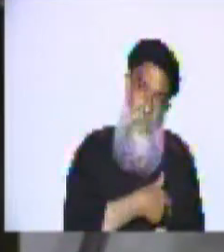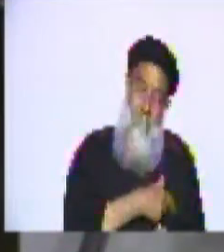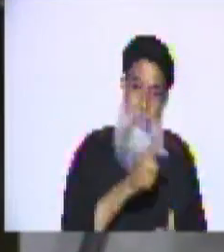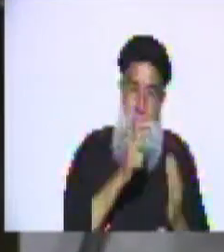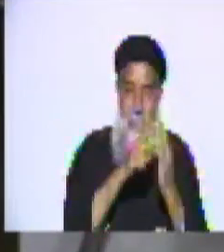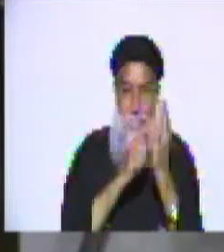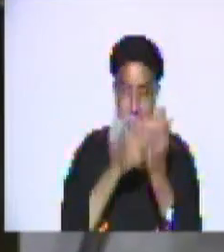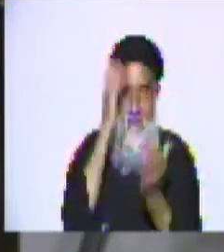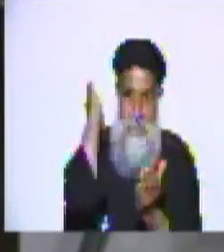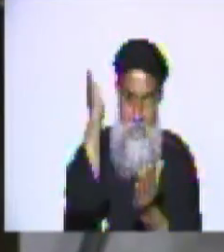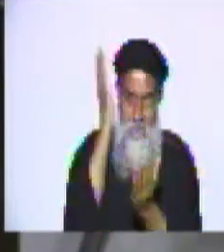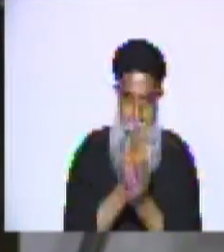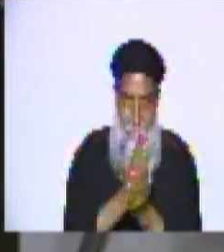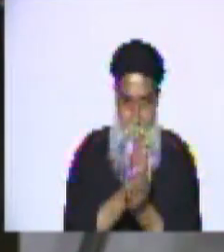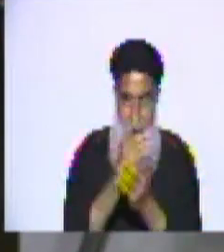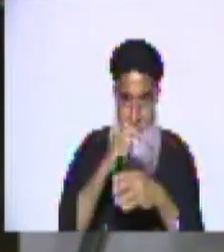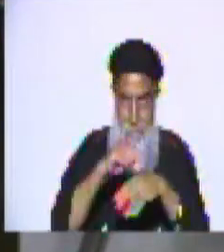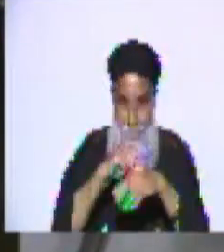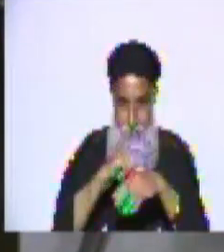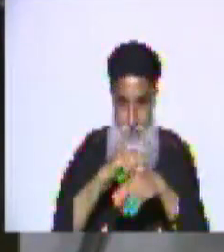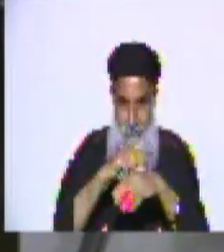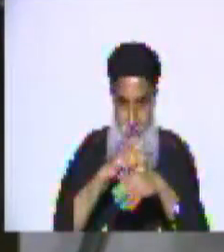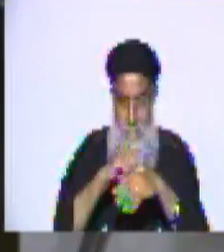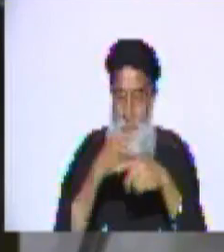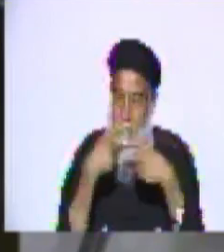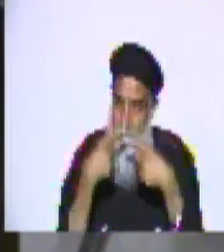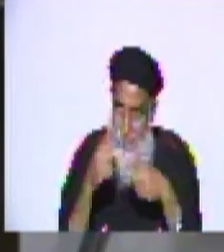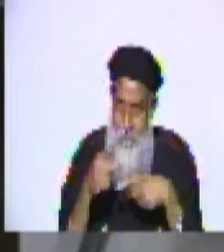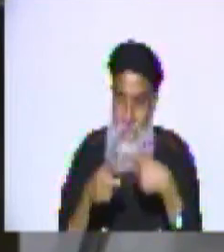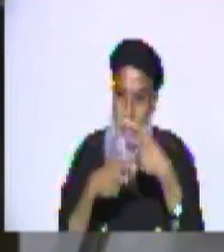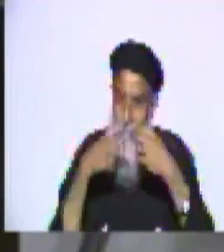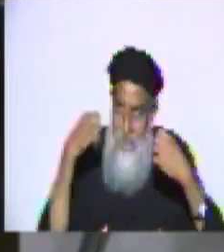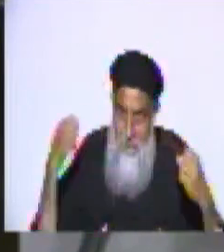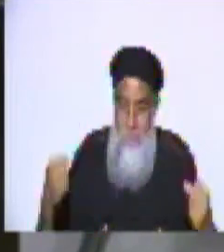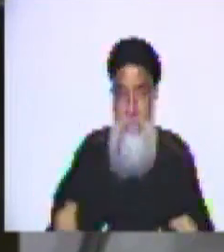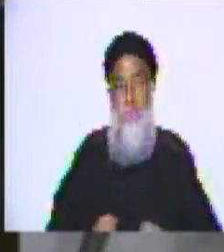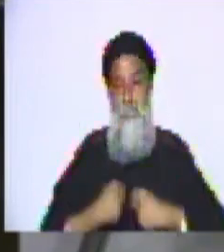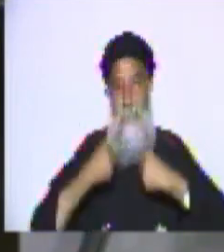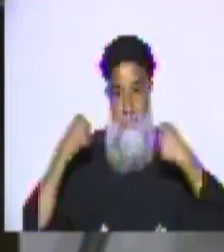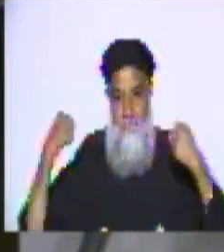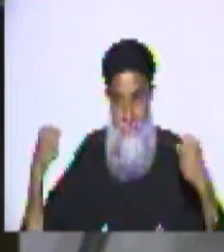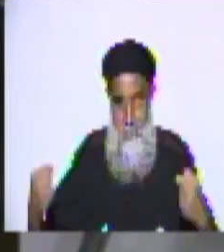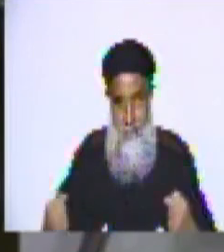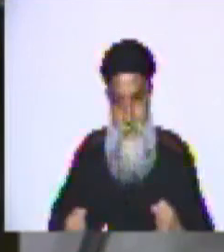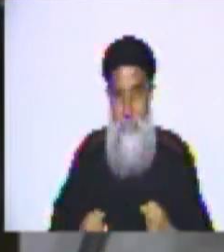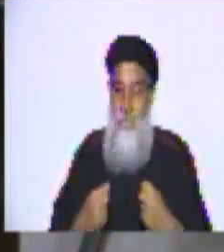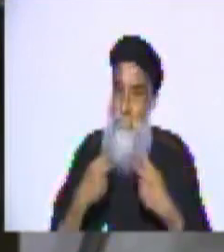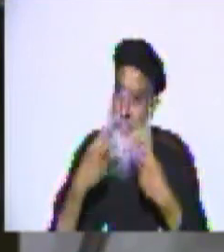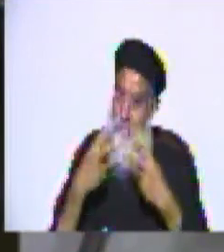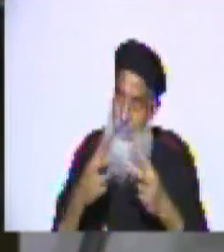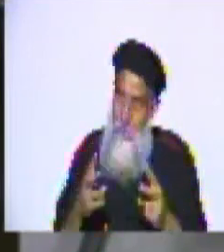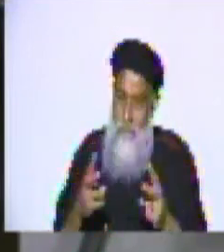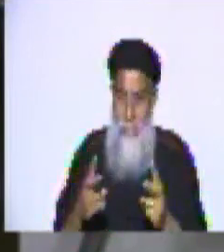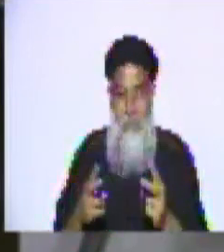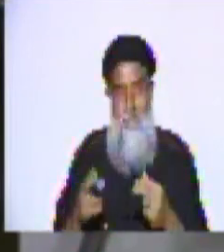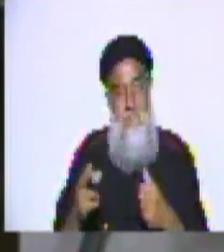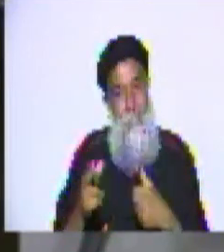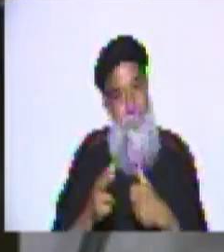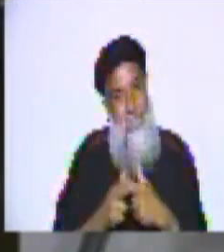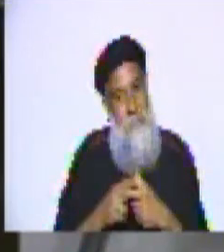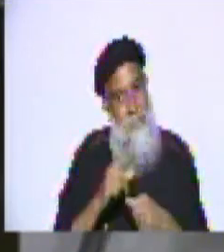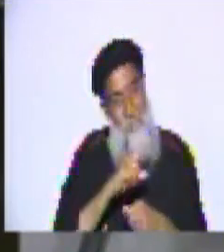مفروض يكون شخص أكتف، يعني نشيط وإيجابي، ما يحبش